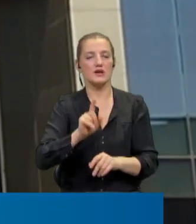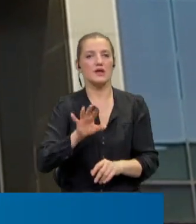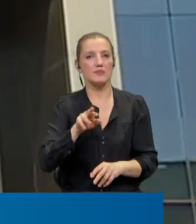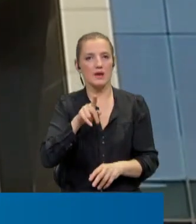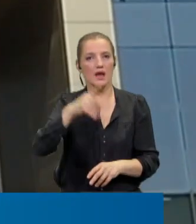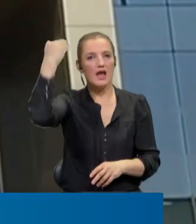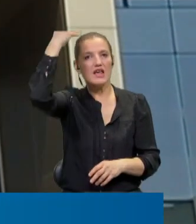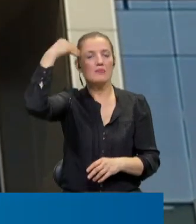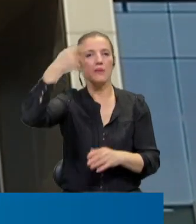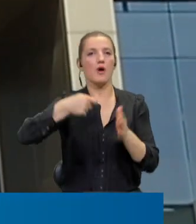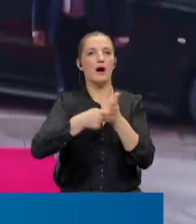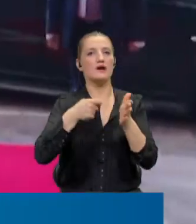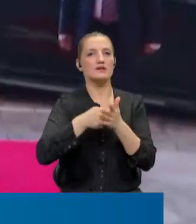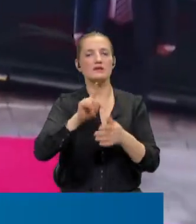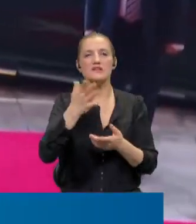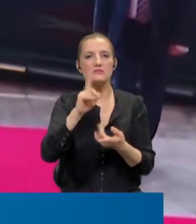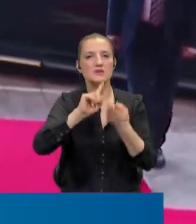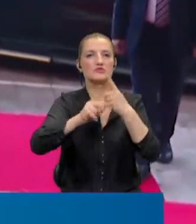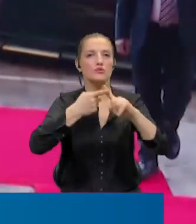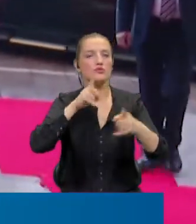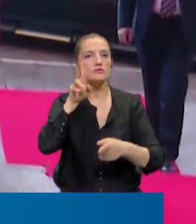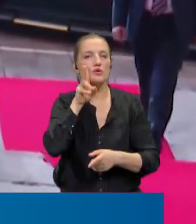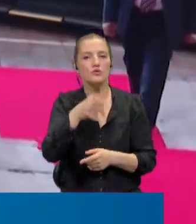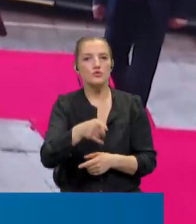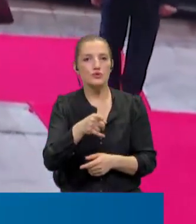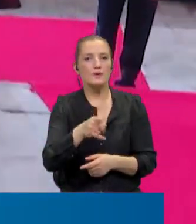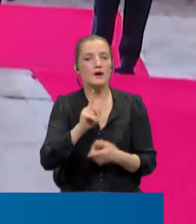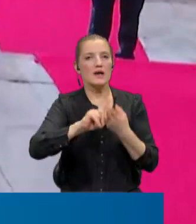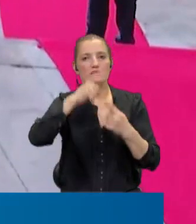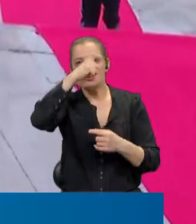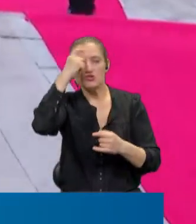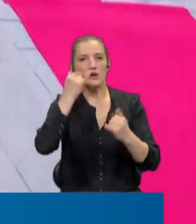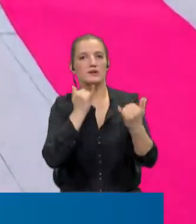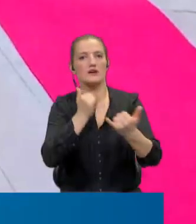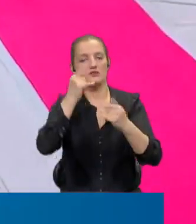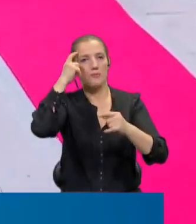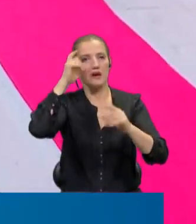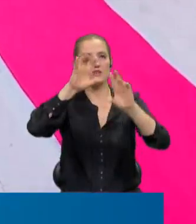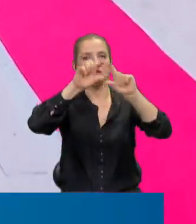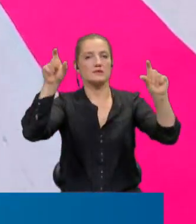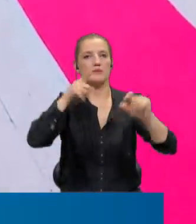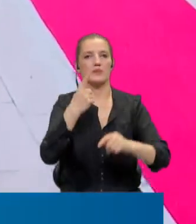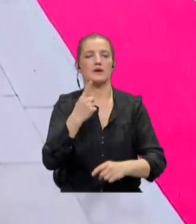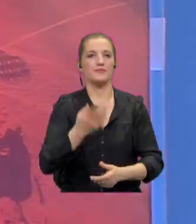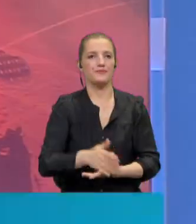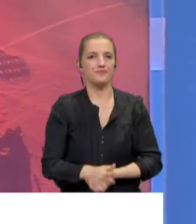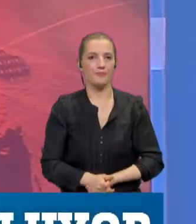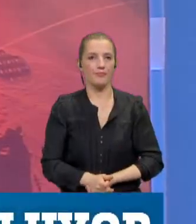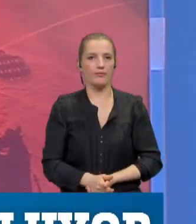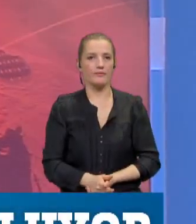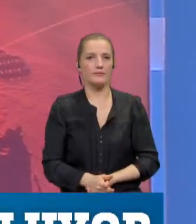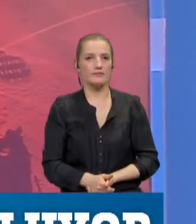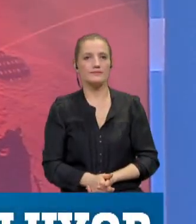İmamoğlu ismi üzerinden nasıl bir siyasi sonuç doğuracağı da siyasetin en sıcak tartışma başlıklarından bir artık